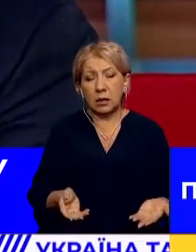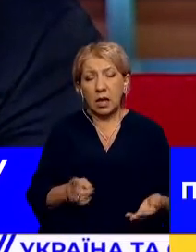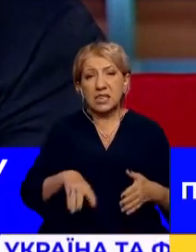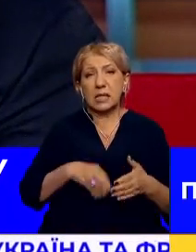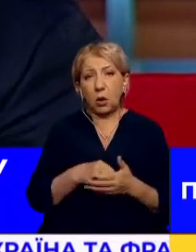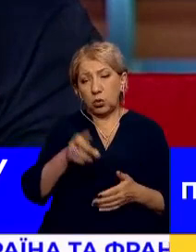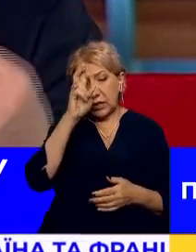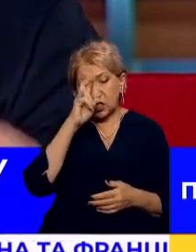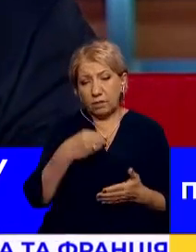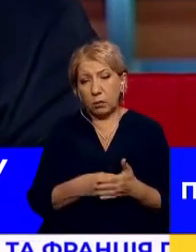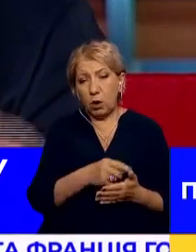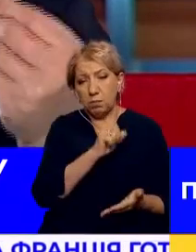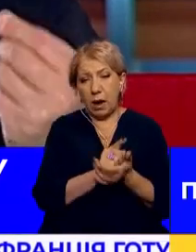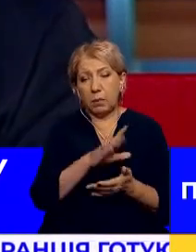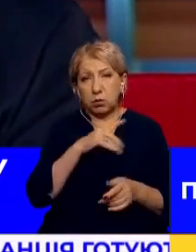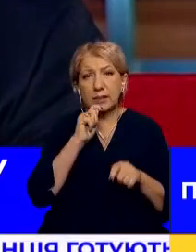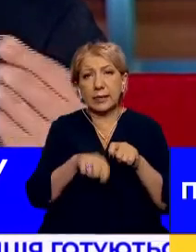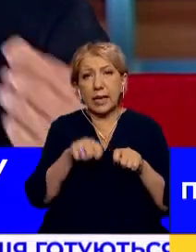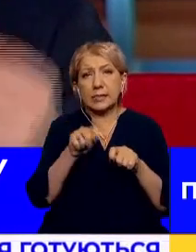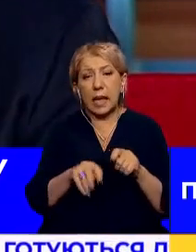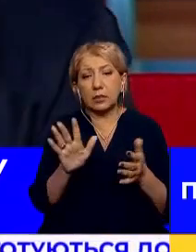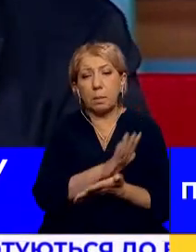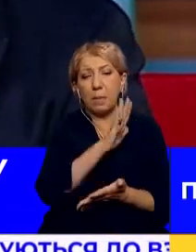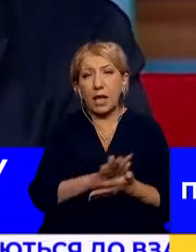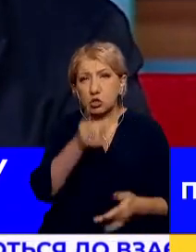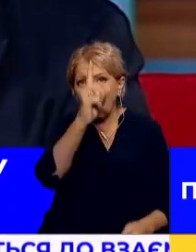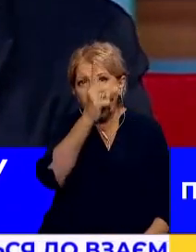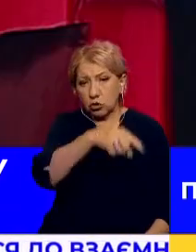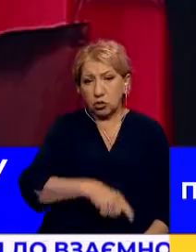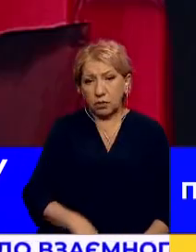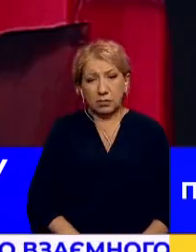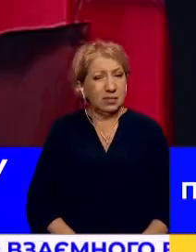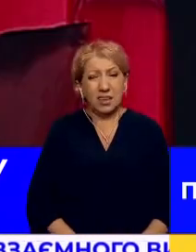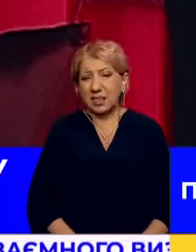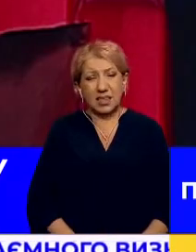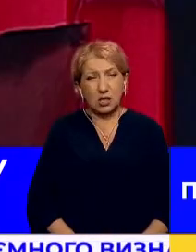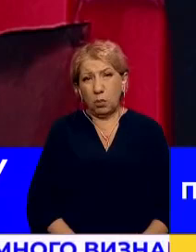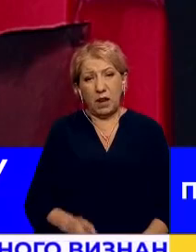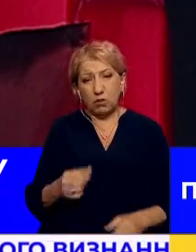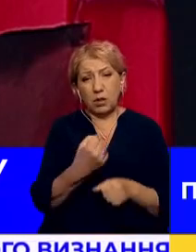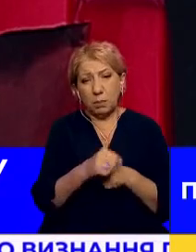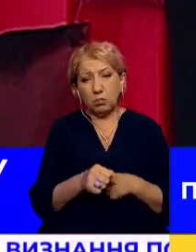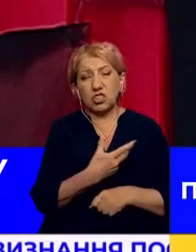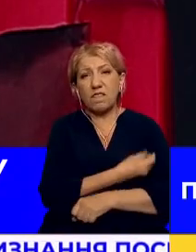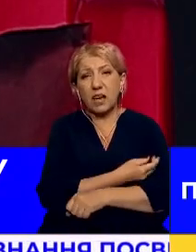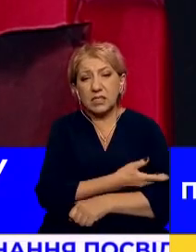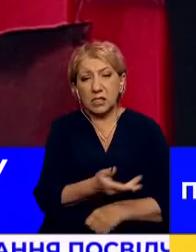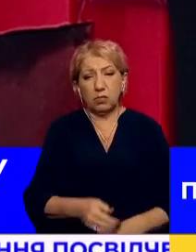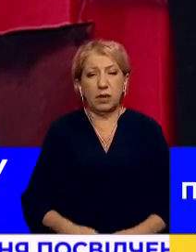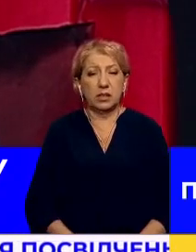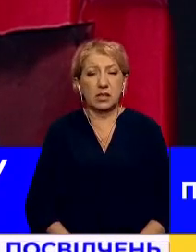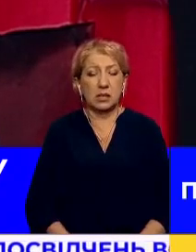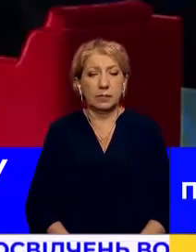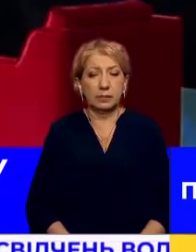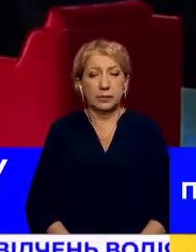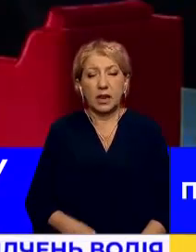рахунок державного бюджету повинно бути безплатне, безплатне тестування. Не зроблять вони, тому що вони примушують вакцинуватись, розумієте?